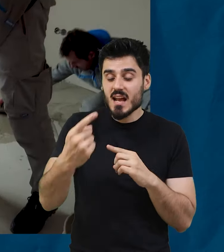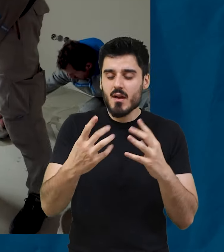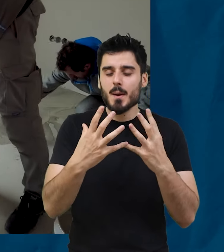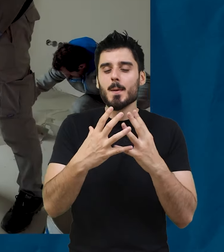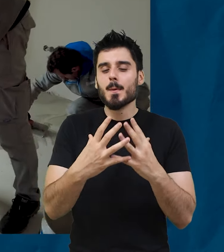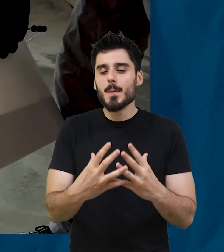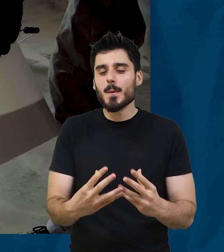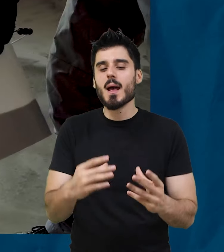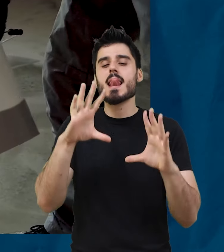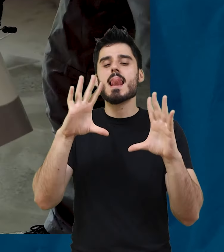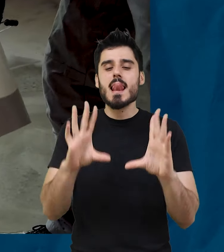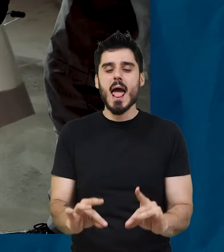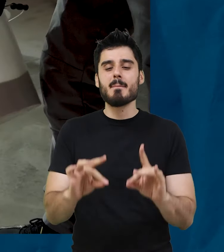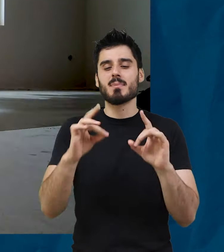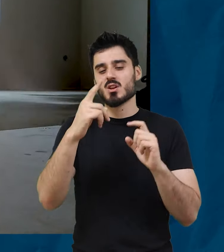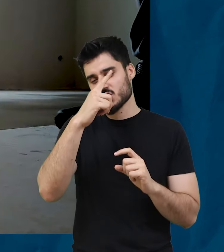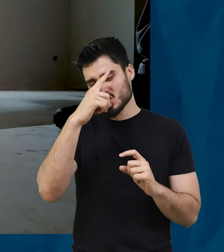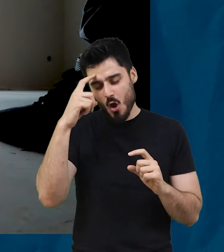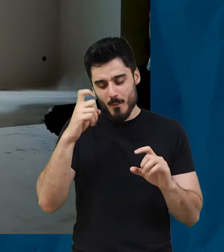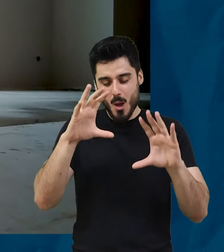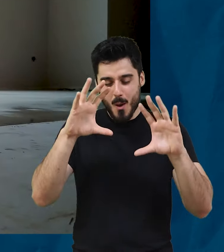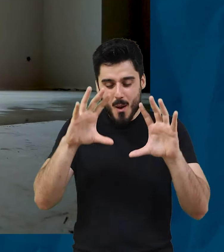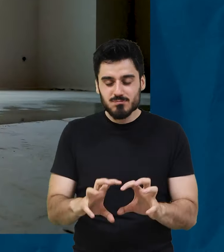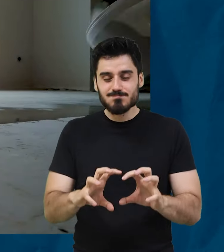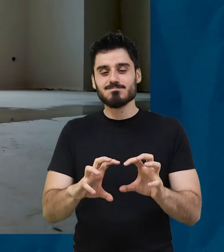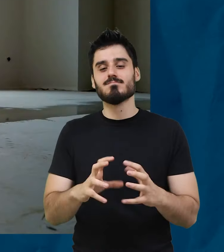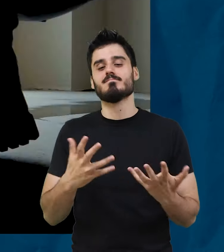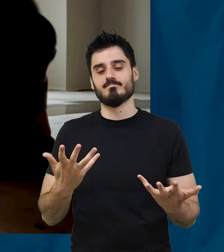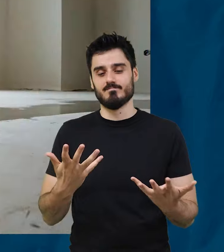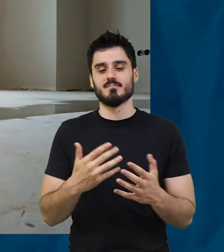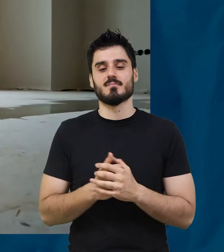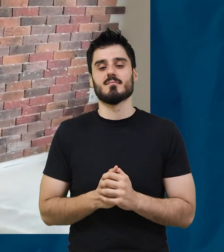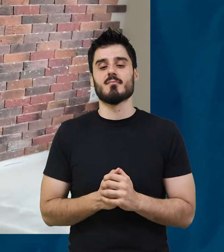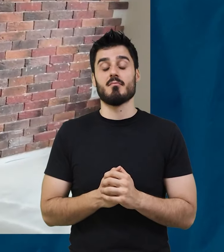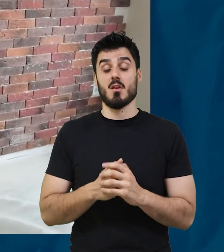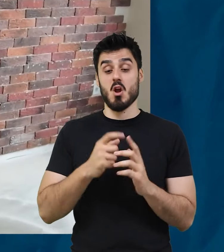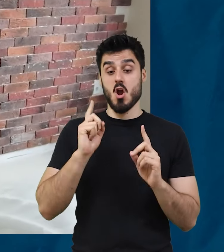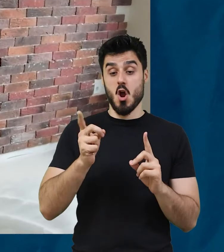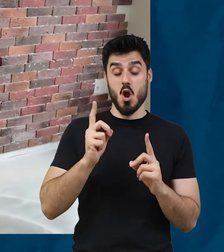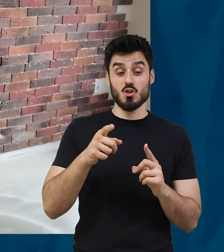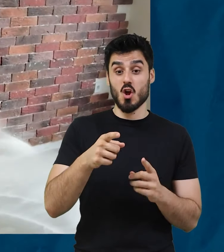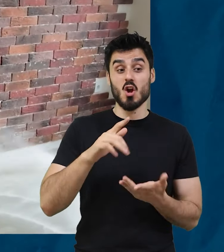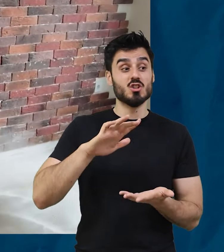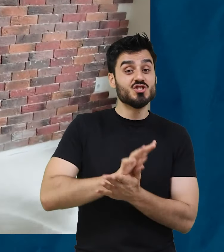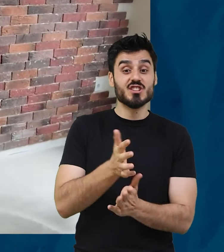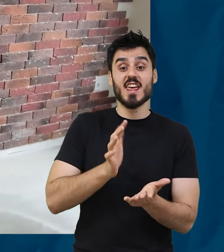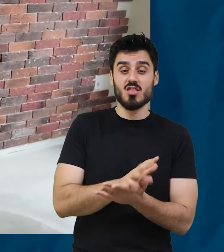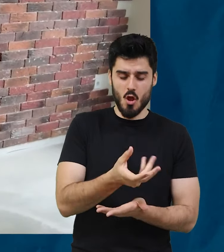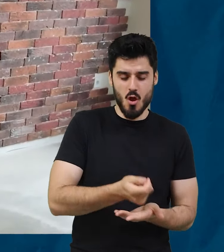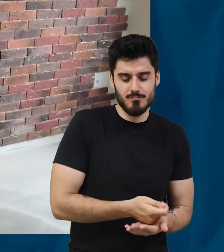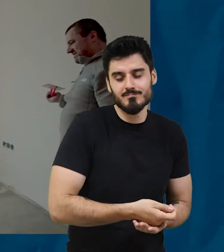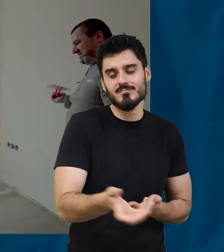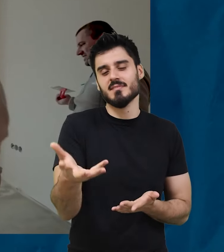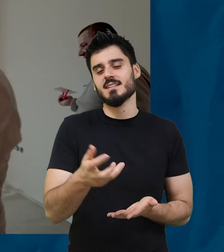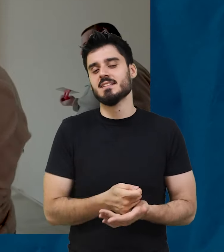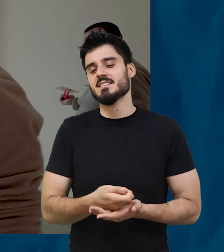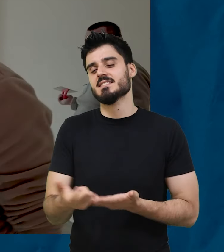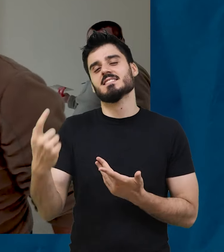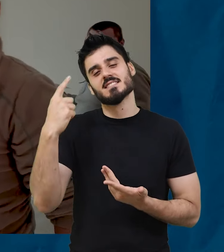адхезия или прилепване на ултратоп лофт към грунта. Ето, който е сял жито, много лесно